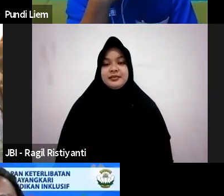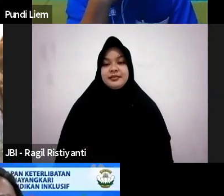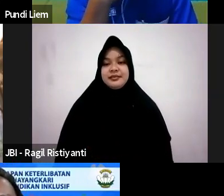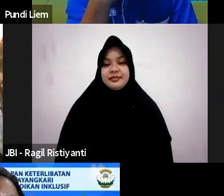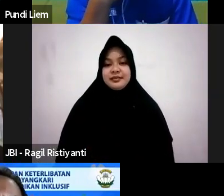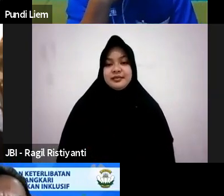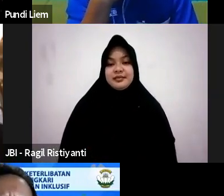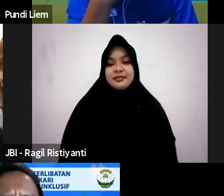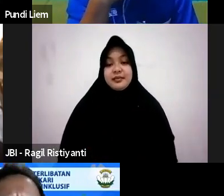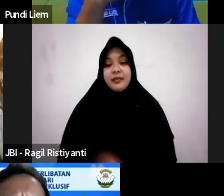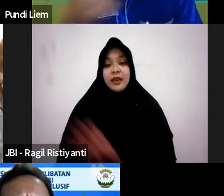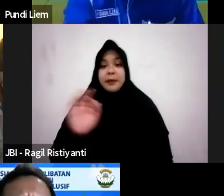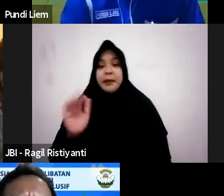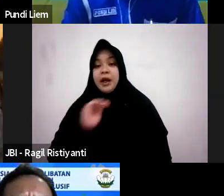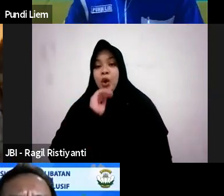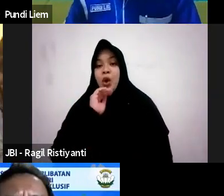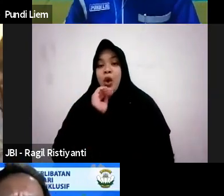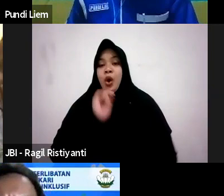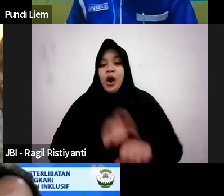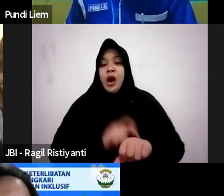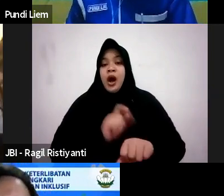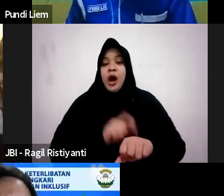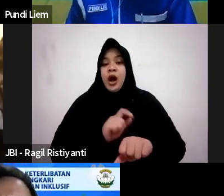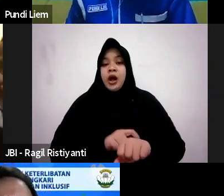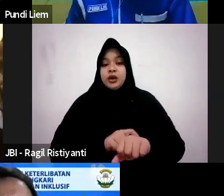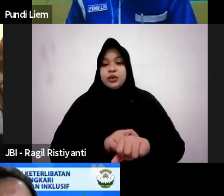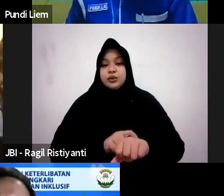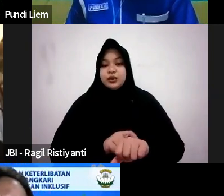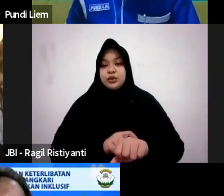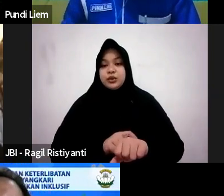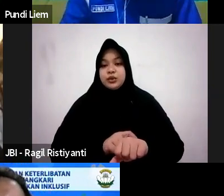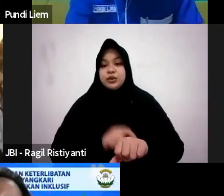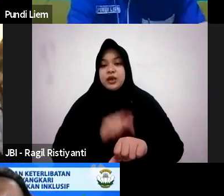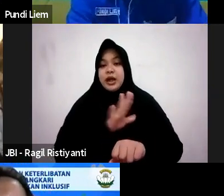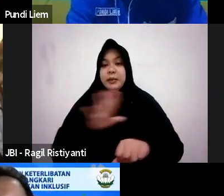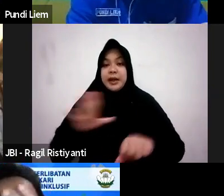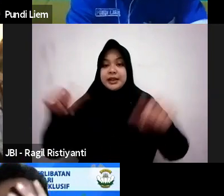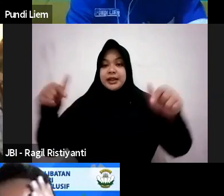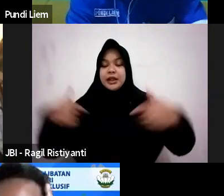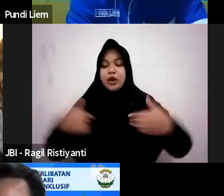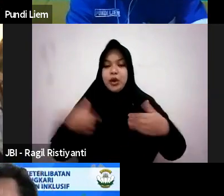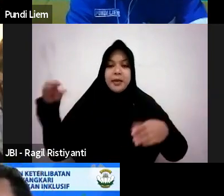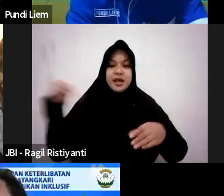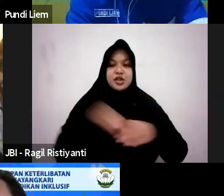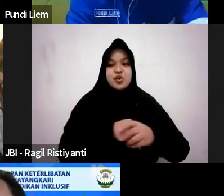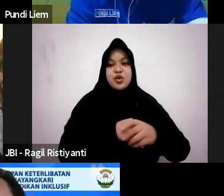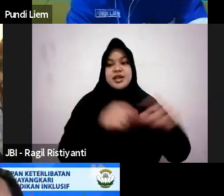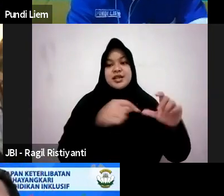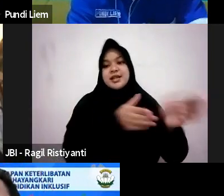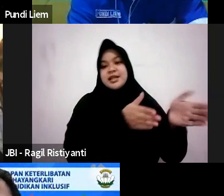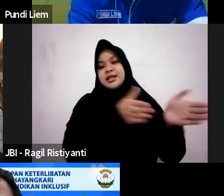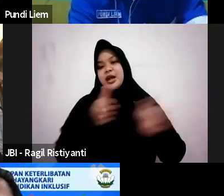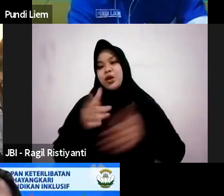the diamond lagi saatnya kita masuk ke pada sesi yang selanjutnya kita sudah berdoa